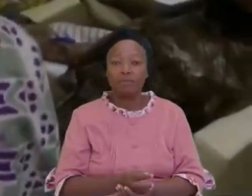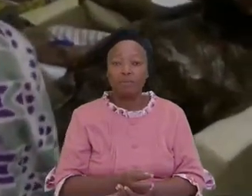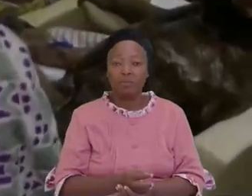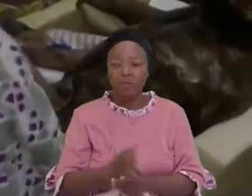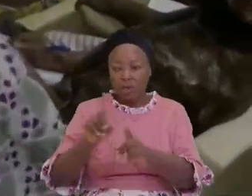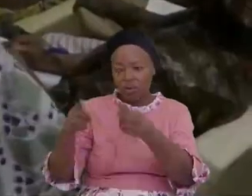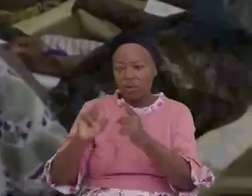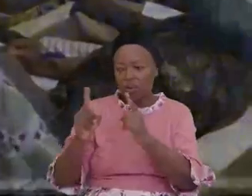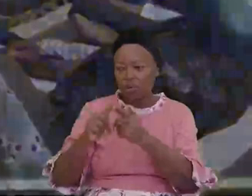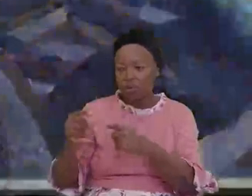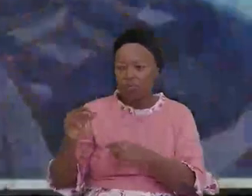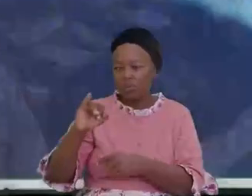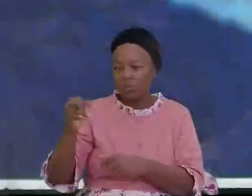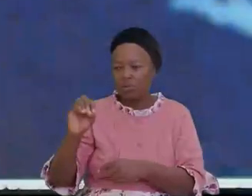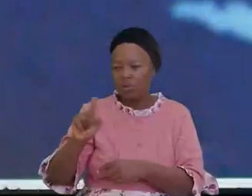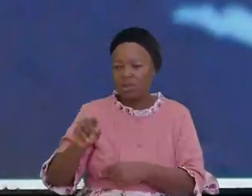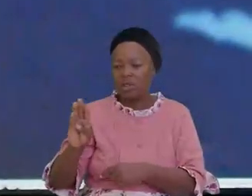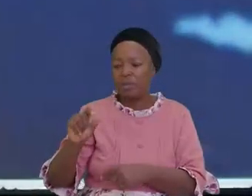Va parler à Jézabel.